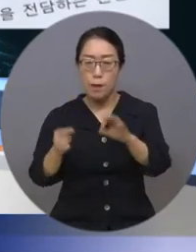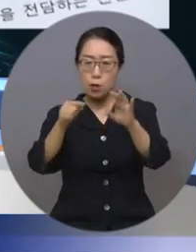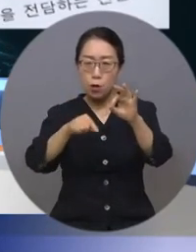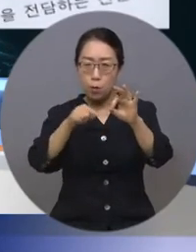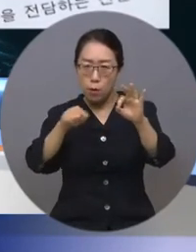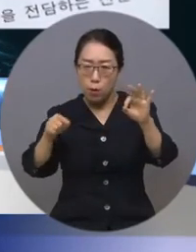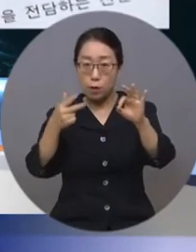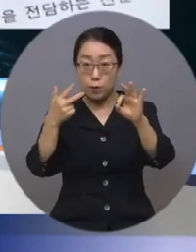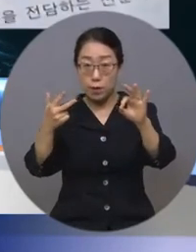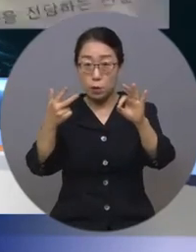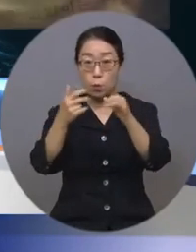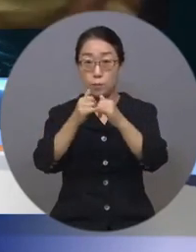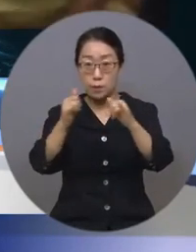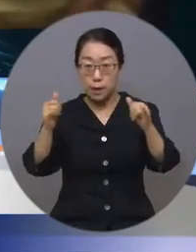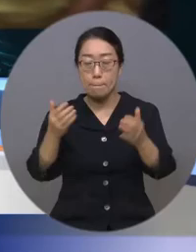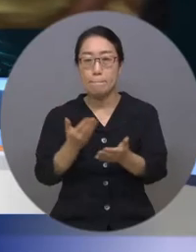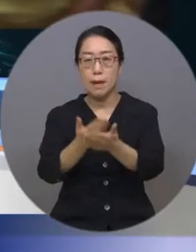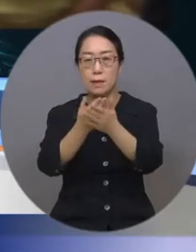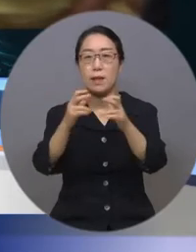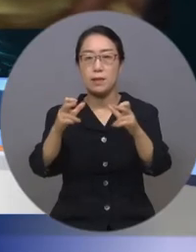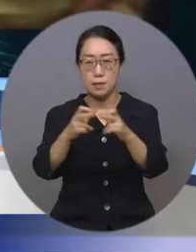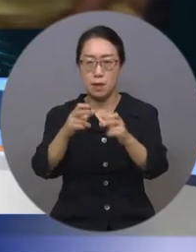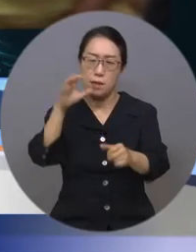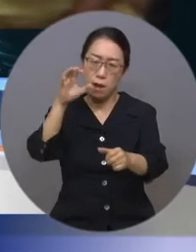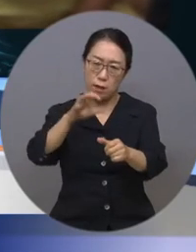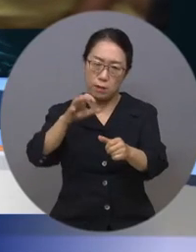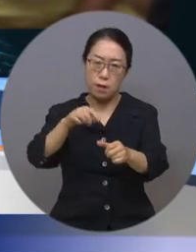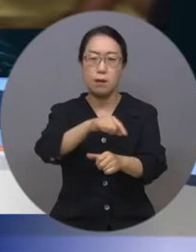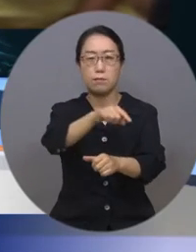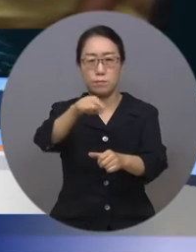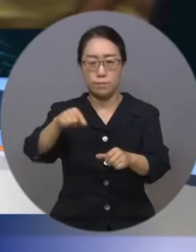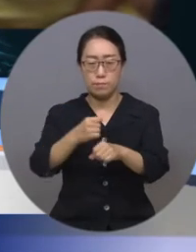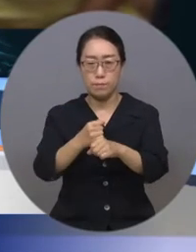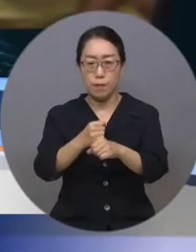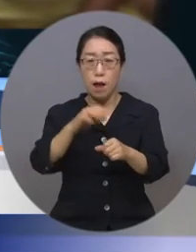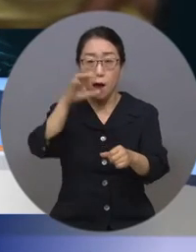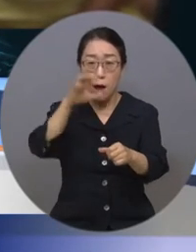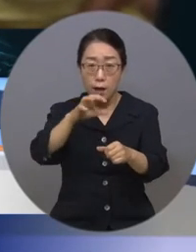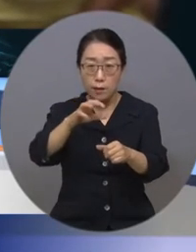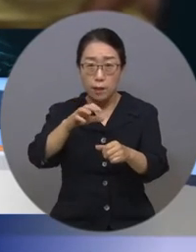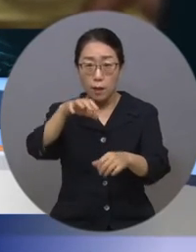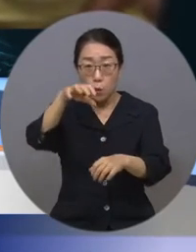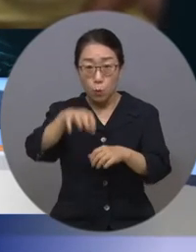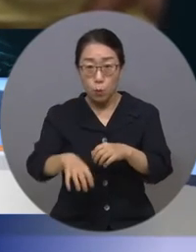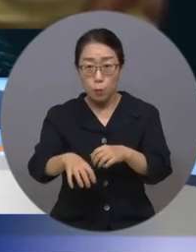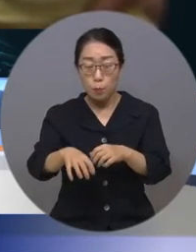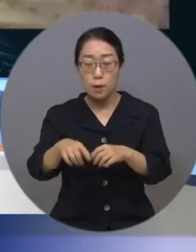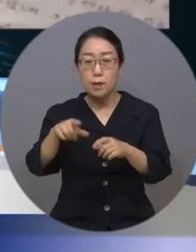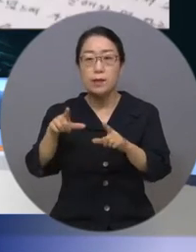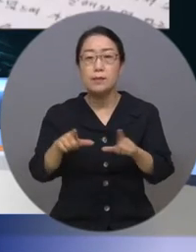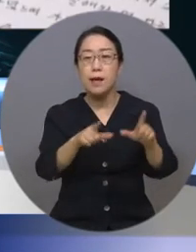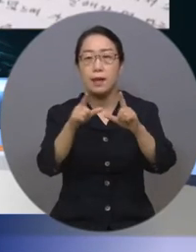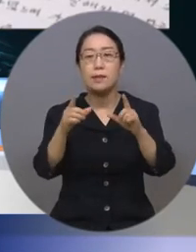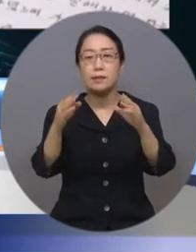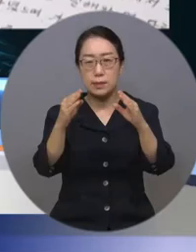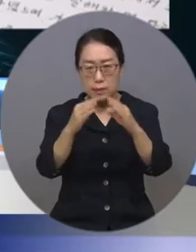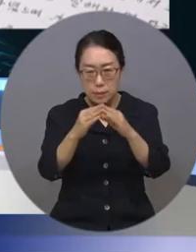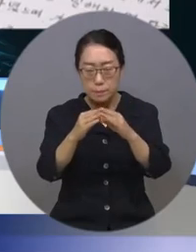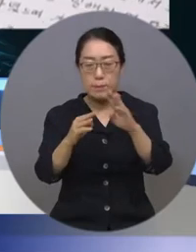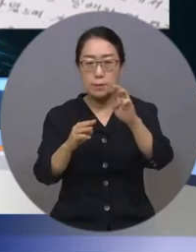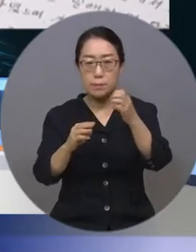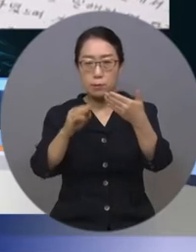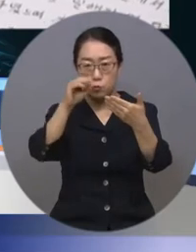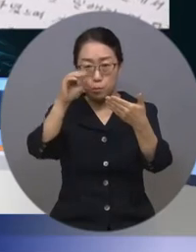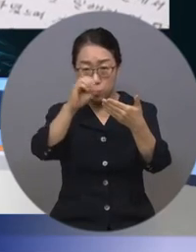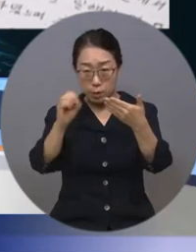7명은 발달장애인 것으로 드러났습니다 학대 발생 장소는 피해 장애인의 거주지가 39%